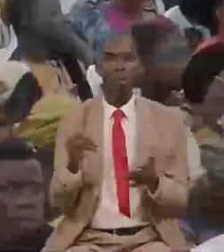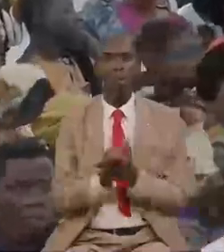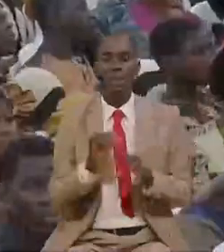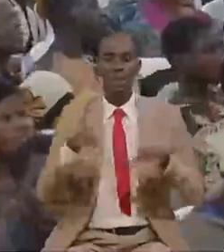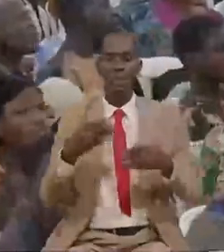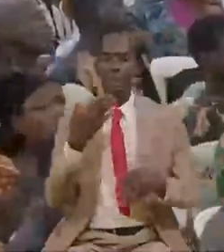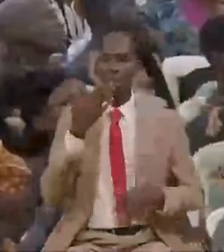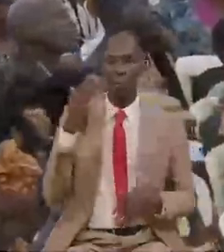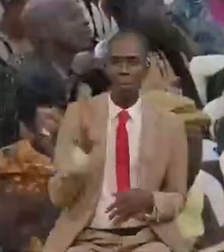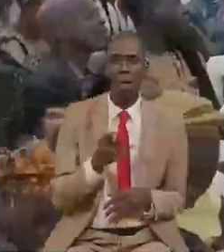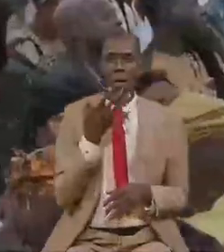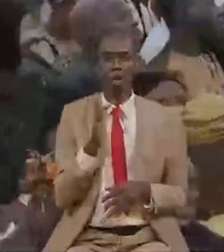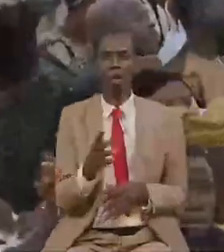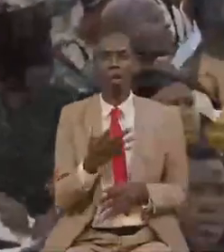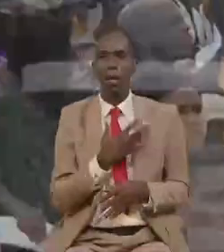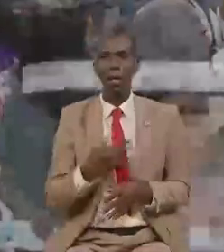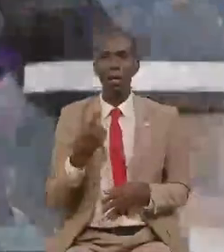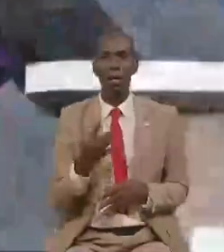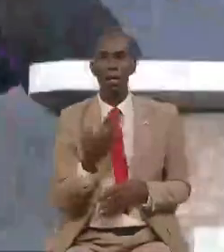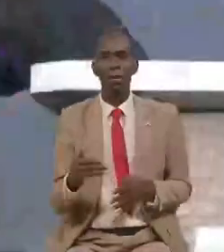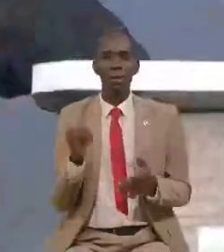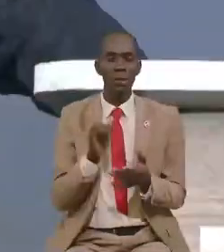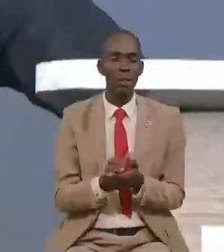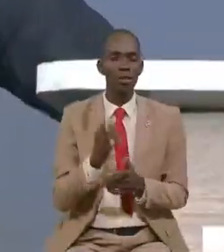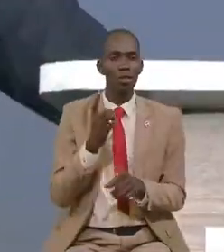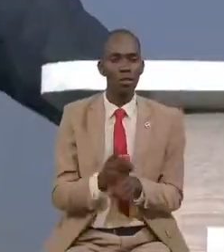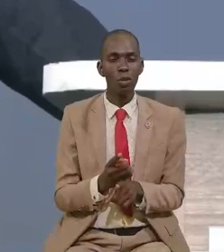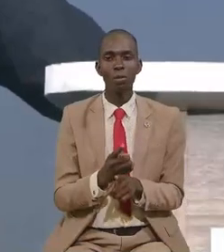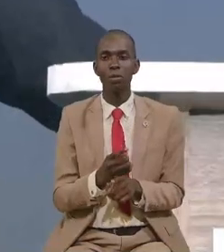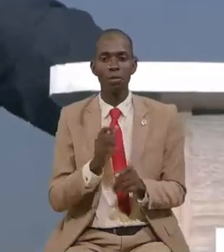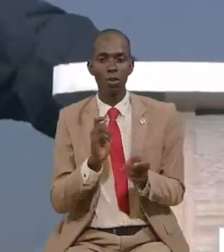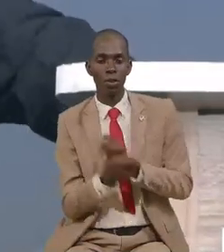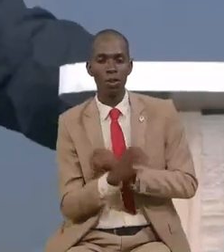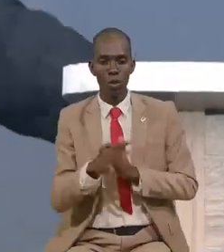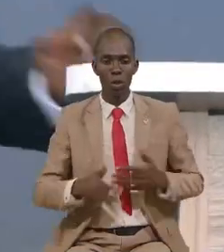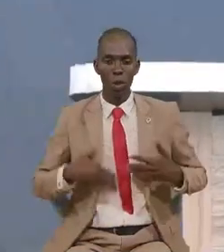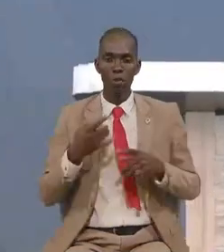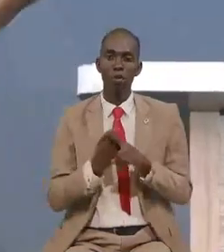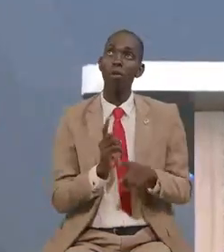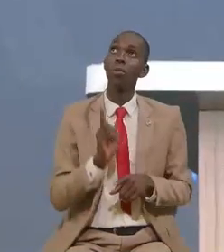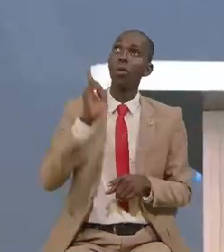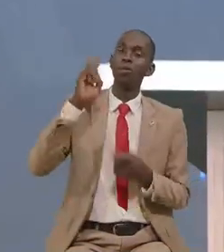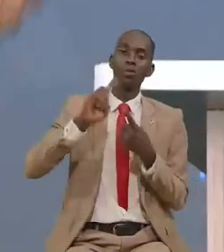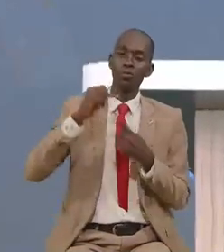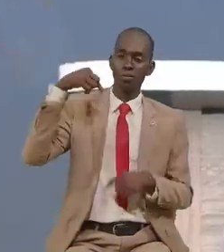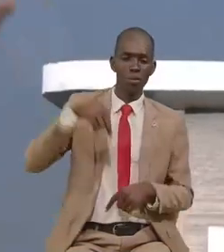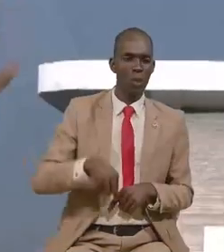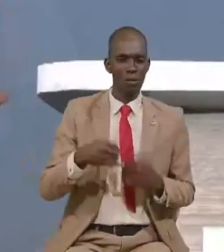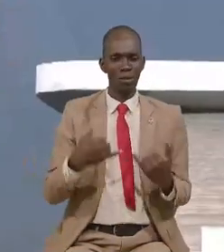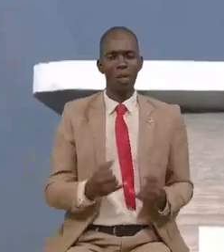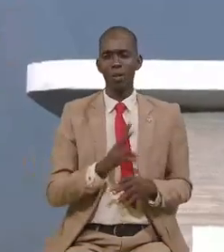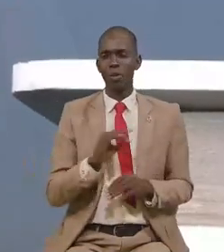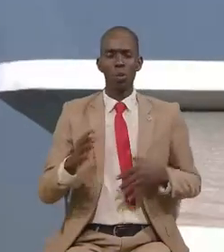mauvaise chance, qui tout renverser ta vie, tu n'as pas de joie, pas de bonheur, pas